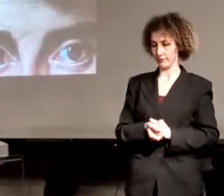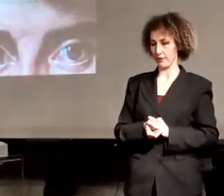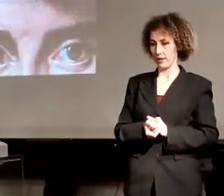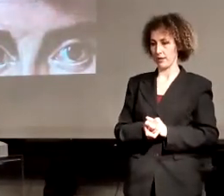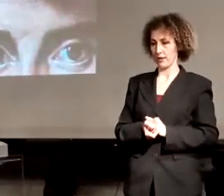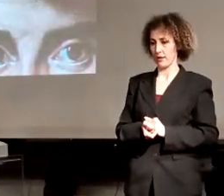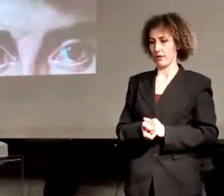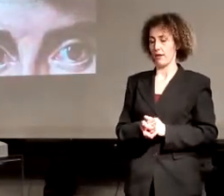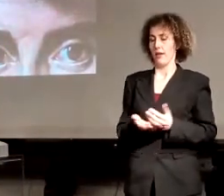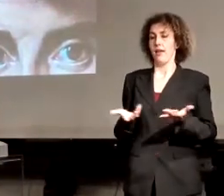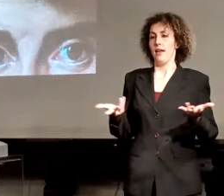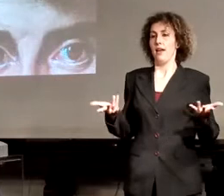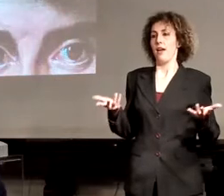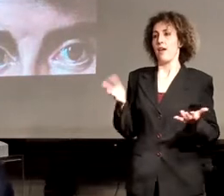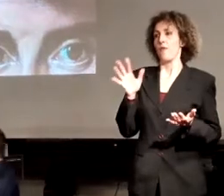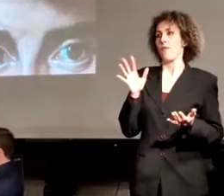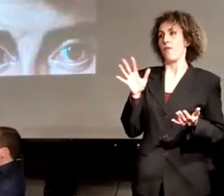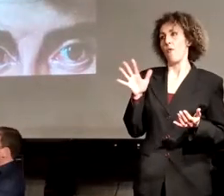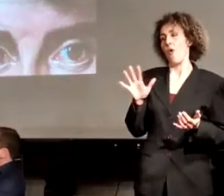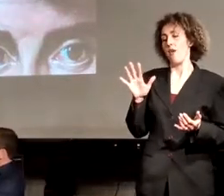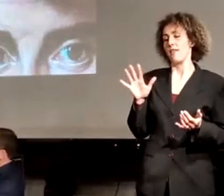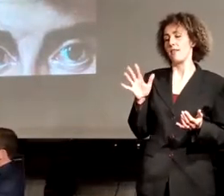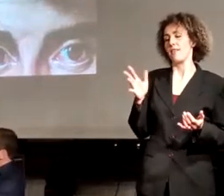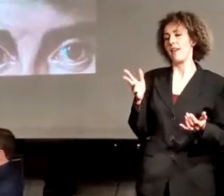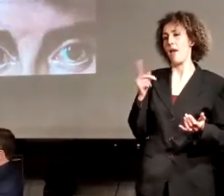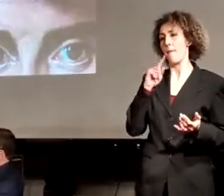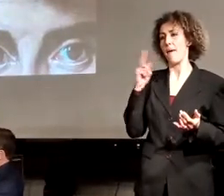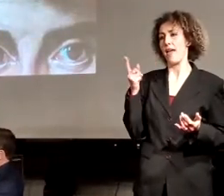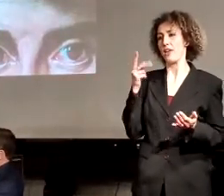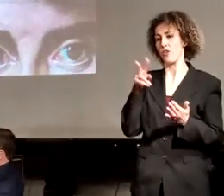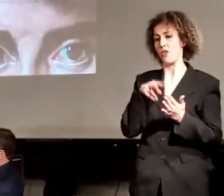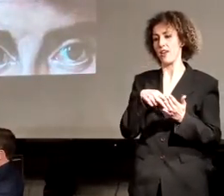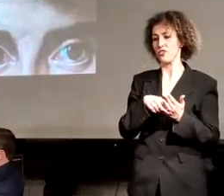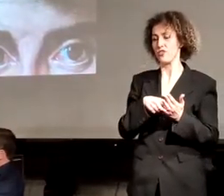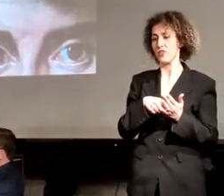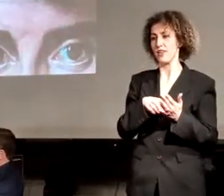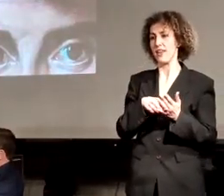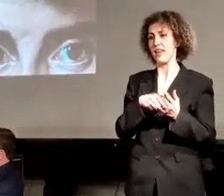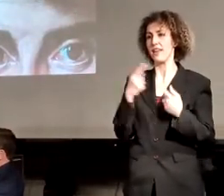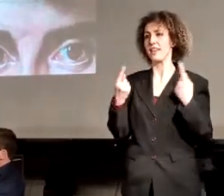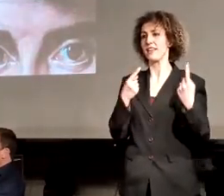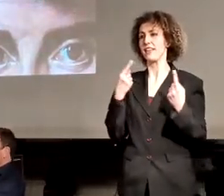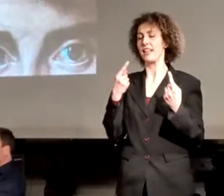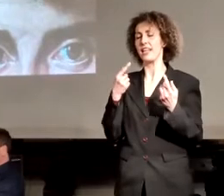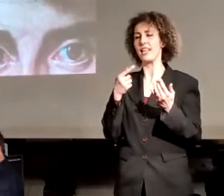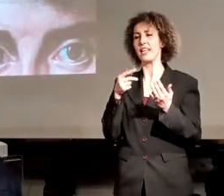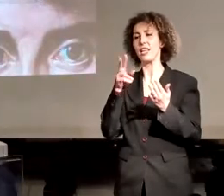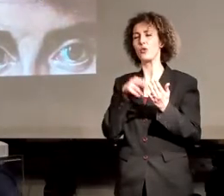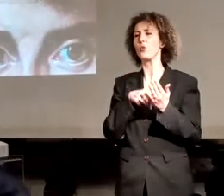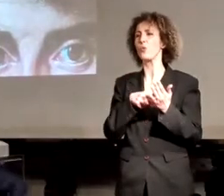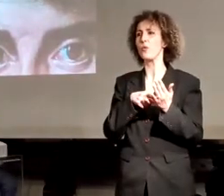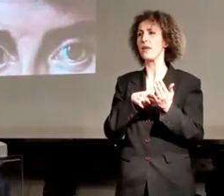no insomma forse la cosa migliore era legge lasciare l'area la lettura di tutto